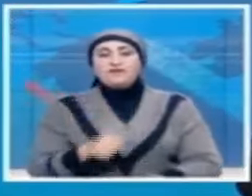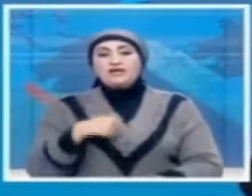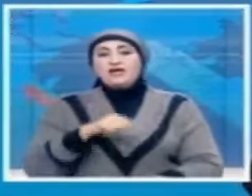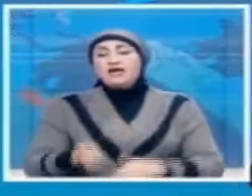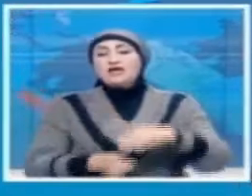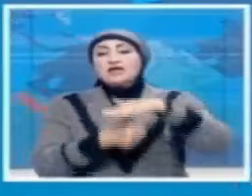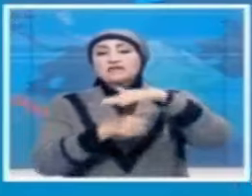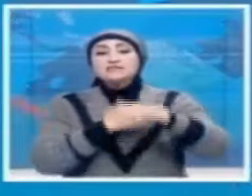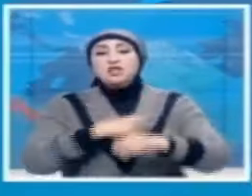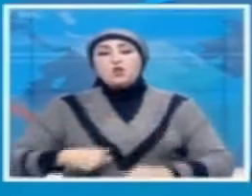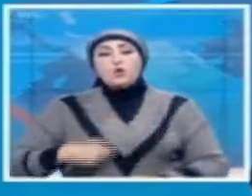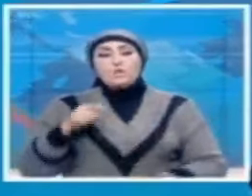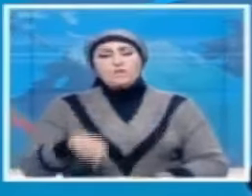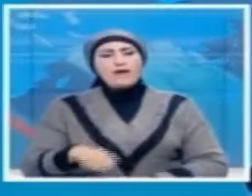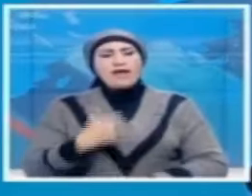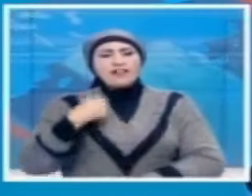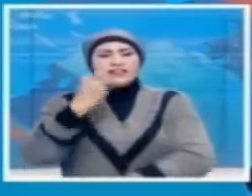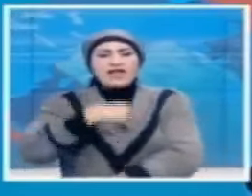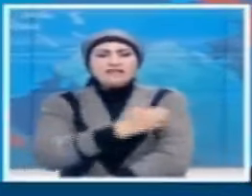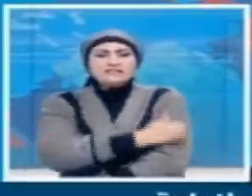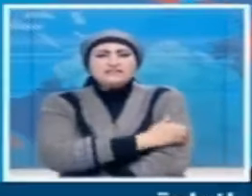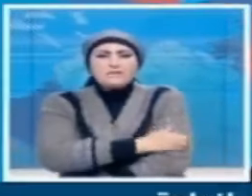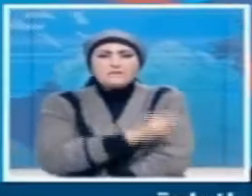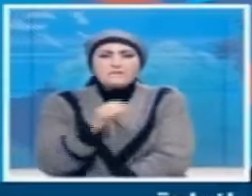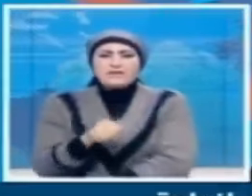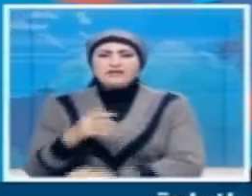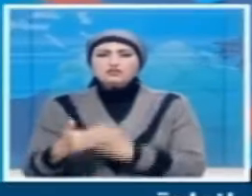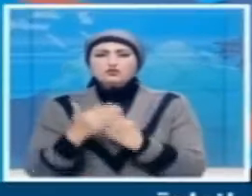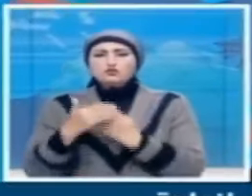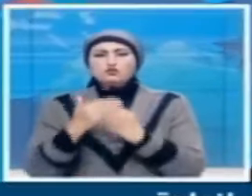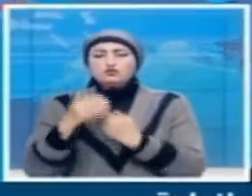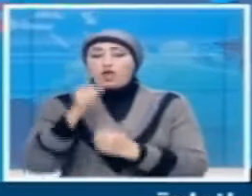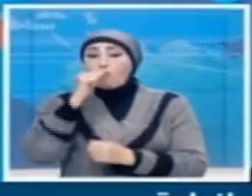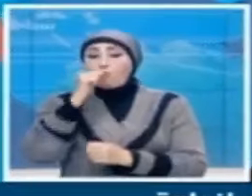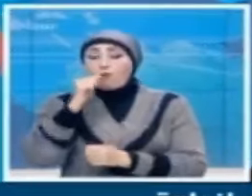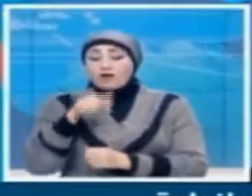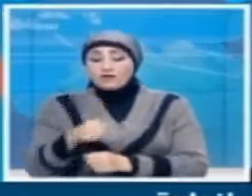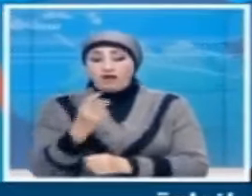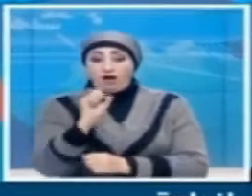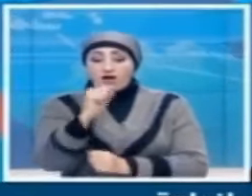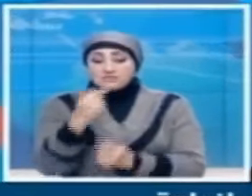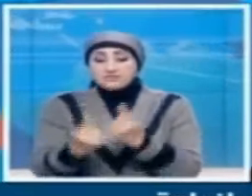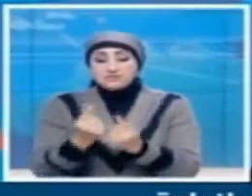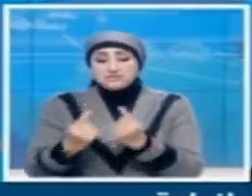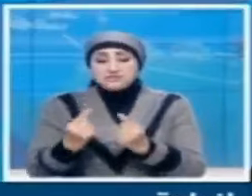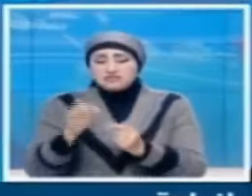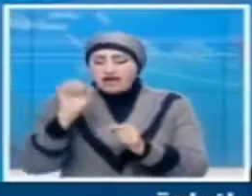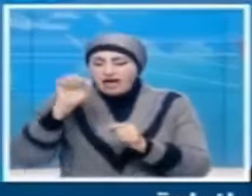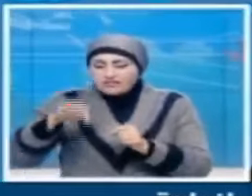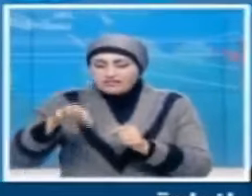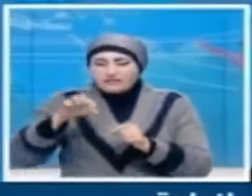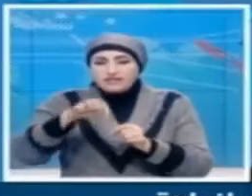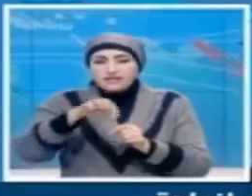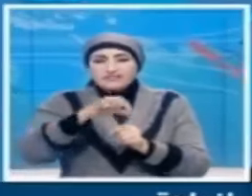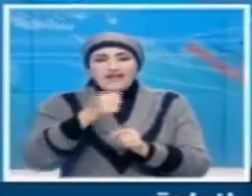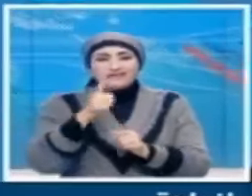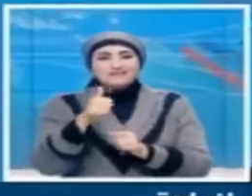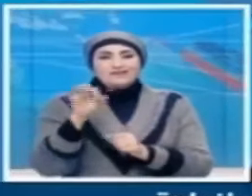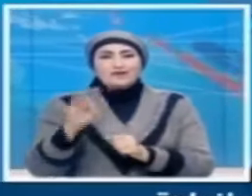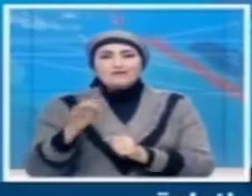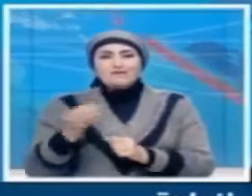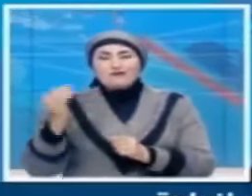الوزراء أن الاعتماد على تطبيق أحدث نظم الري الحديثة أساسي لتقليل استغلال المياه وزيادة